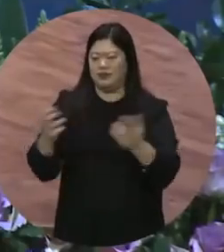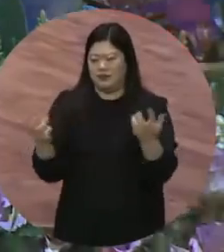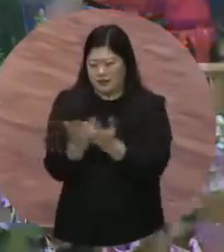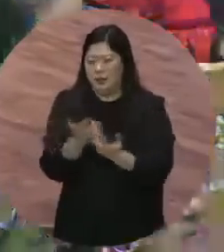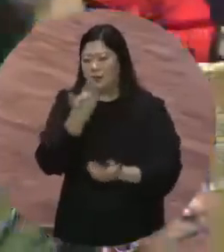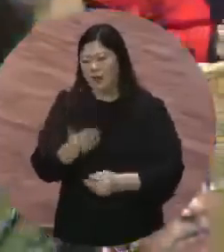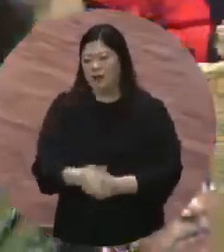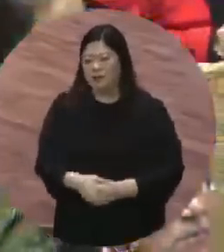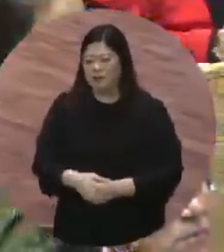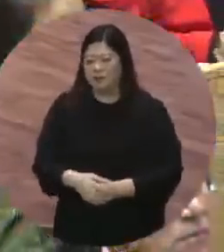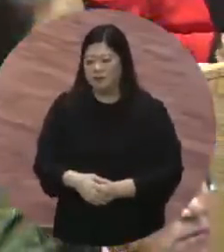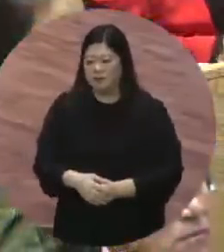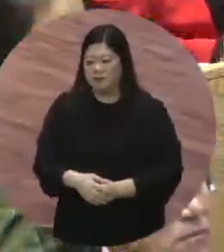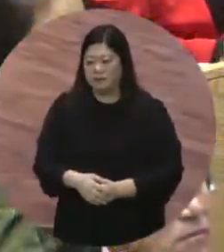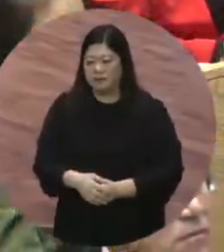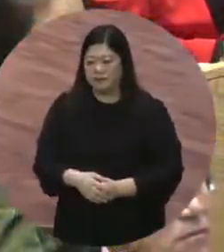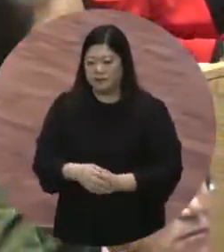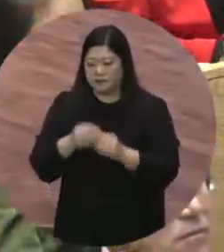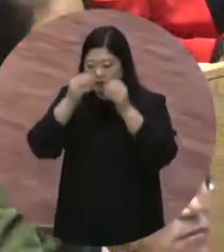거예요.